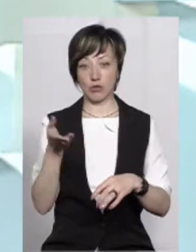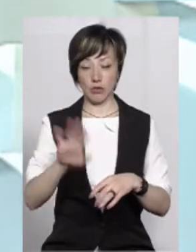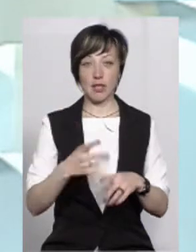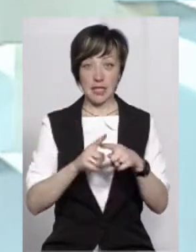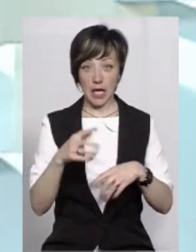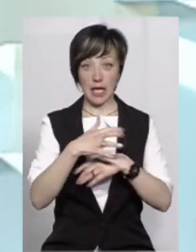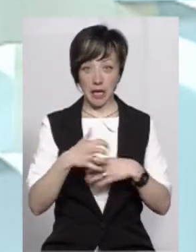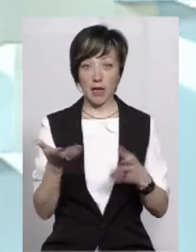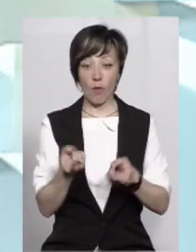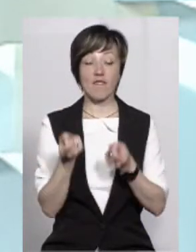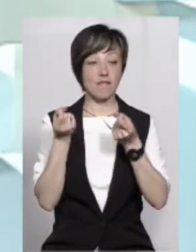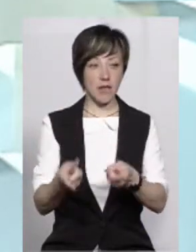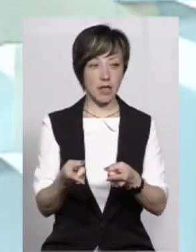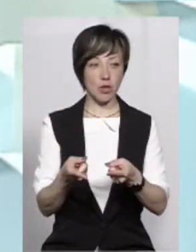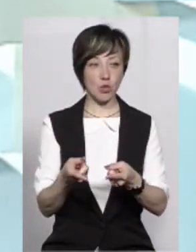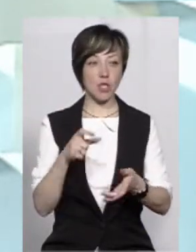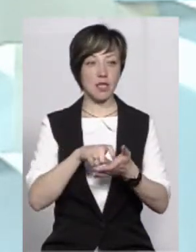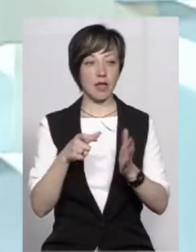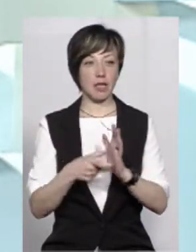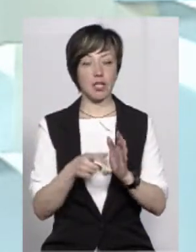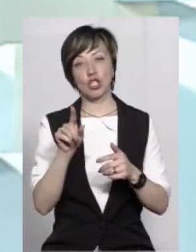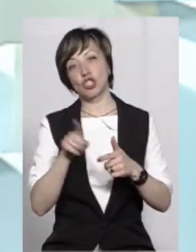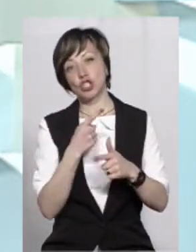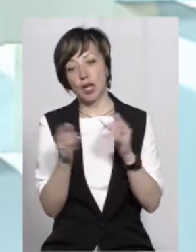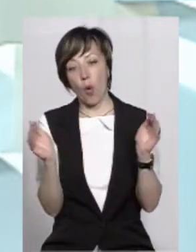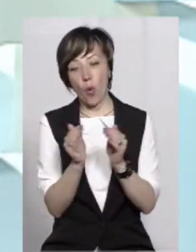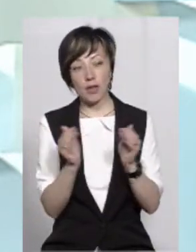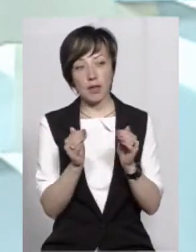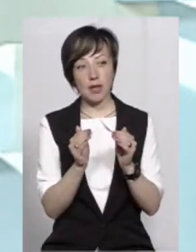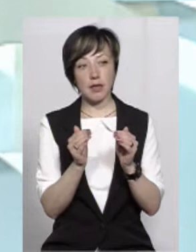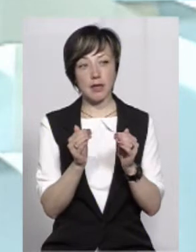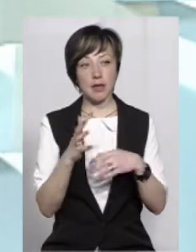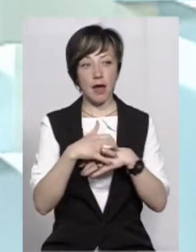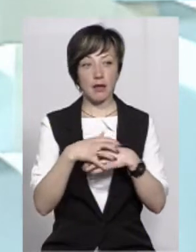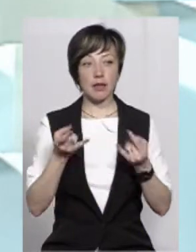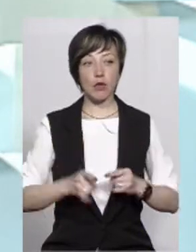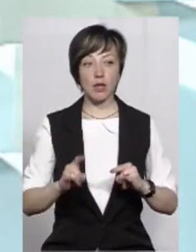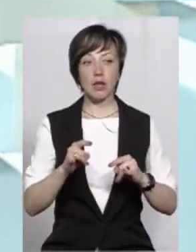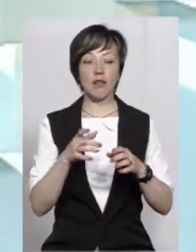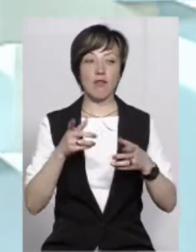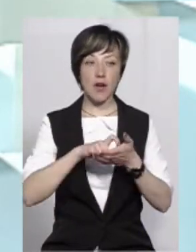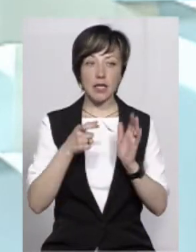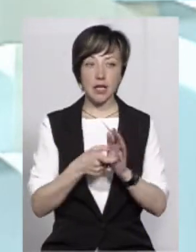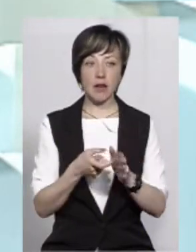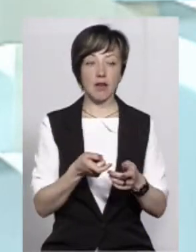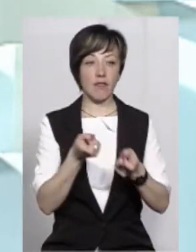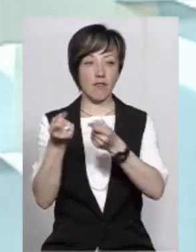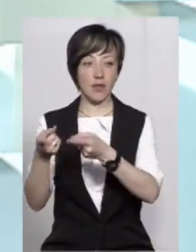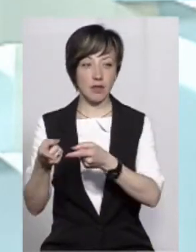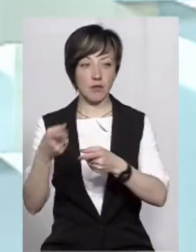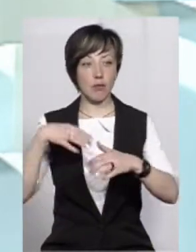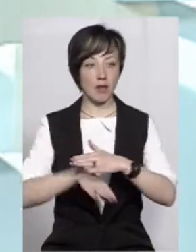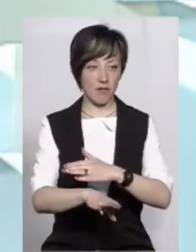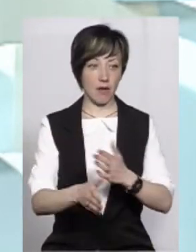поголів'я. Це кіт, якого викинули з квартири. Чи це котенята, яких народила кицька в квартирі, яких винесли